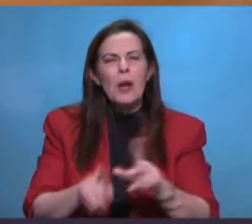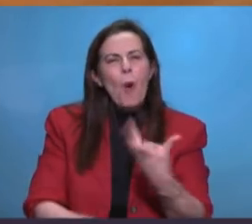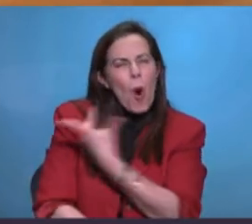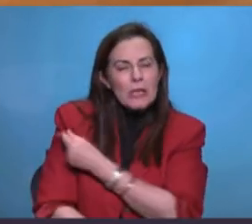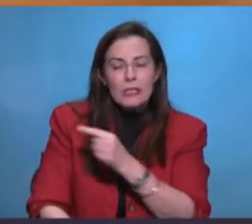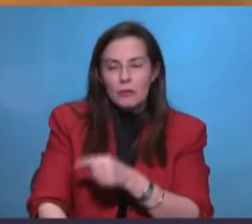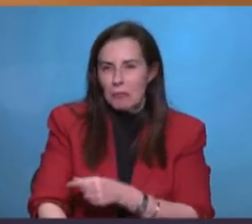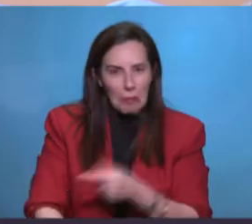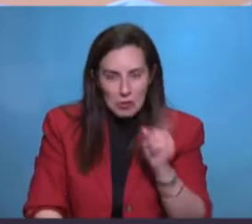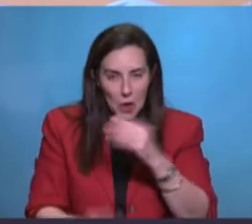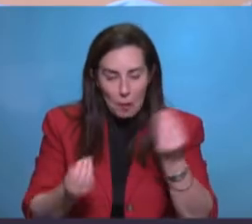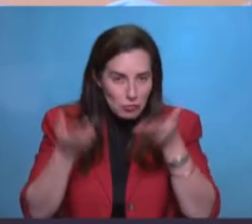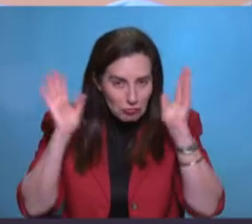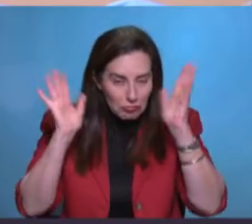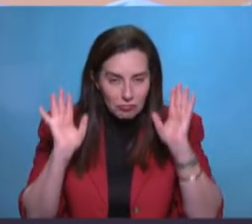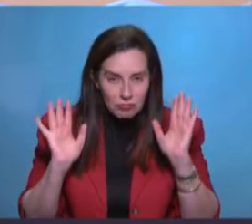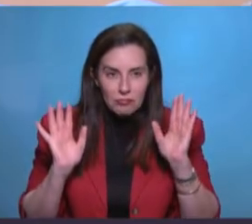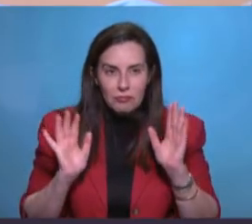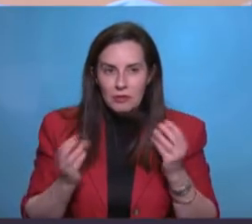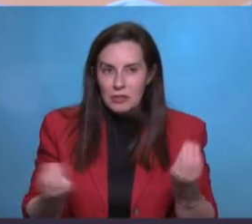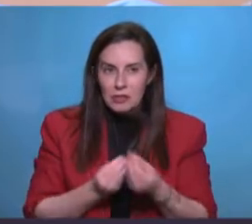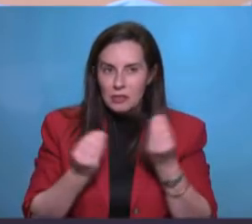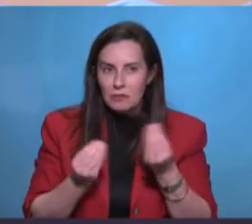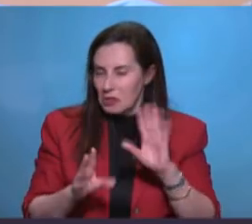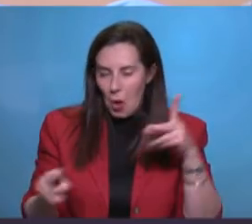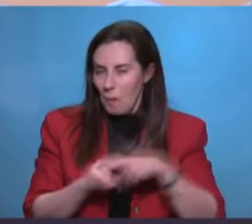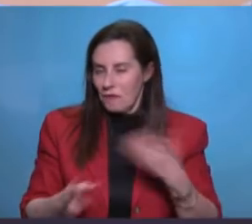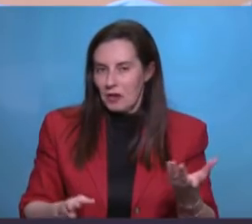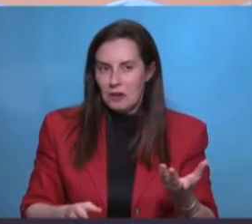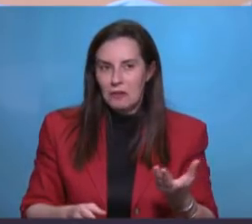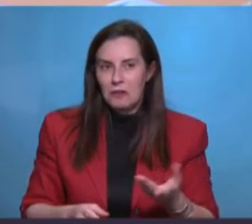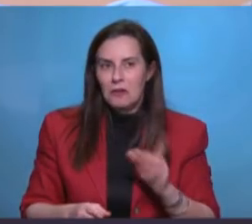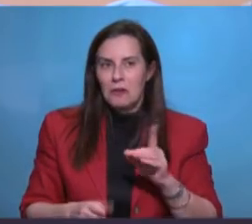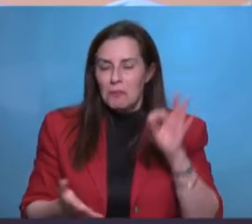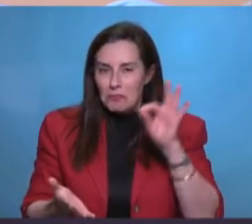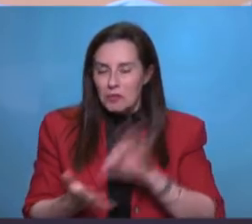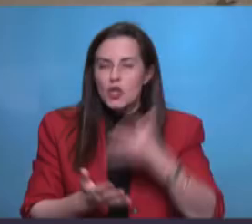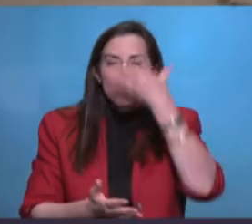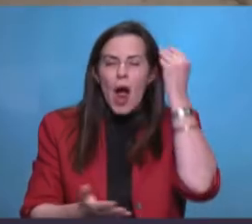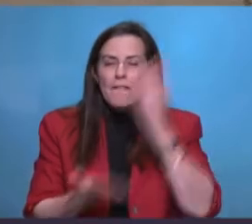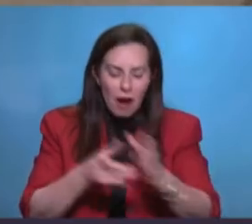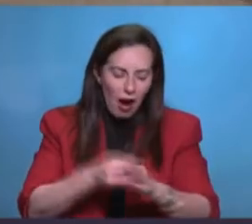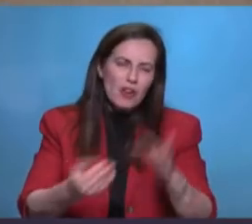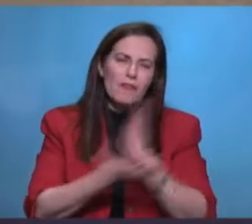דם, זה לא צעד יותר מדי פולשני או מפריע, ולמעשה מאותו יום שוכחים שהשבב שם.